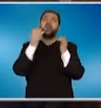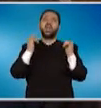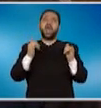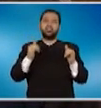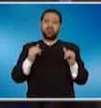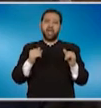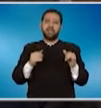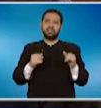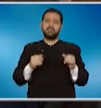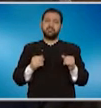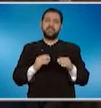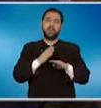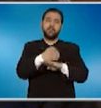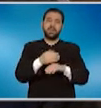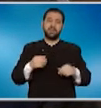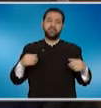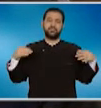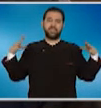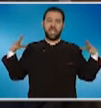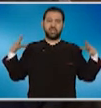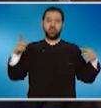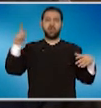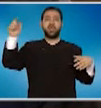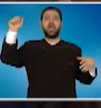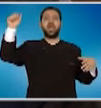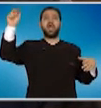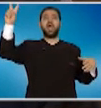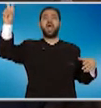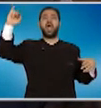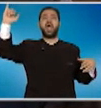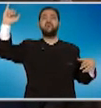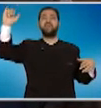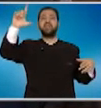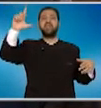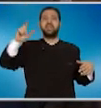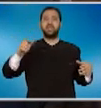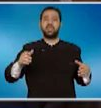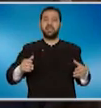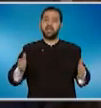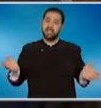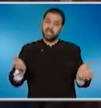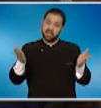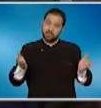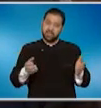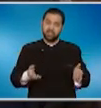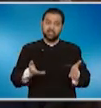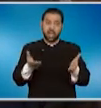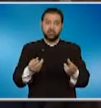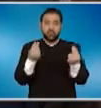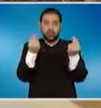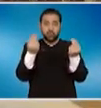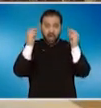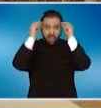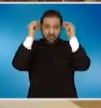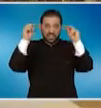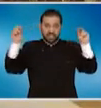Dumnezeu trimite vestea cea bună prin intermediul unui arhanghel, arhanghelul Gavril, care îi face cunoscută voia lui Dumnezeu. Harul se dă într-un mod